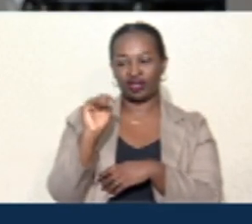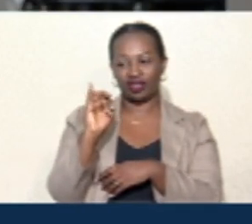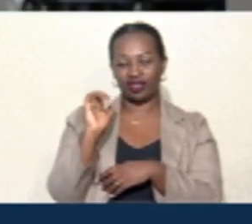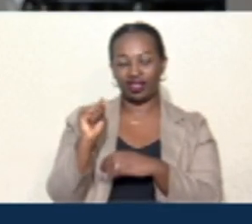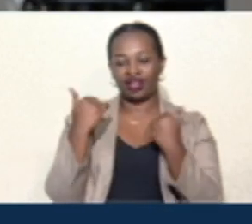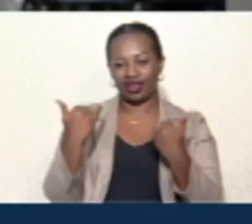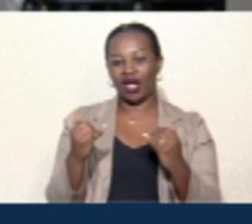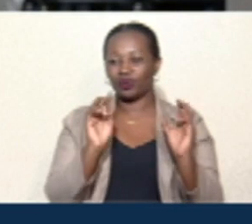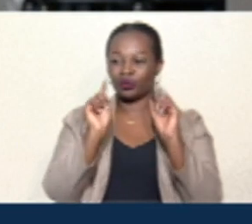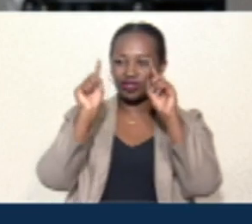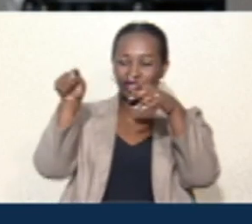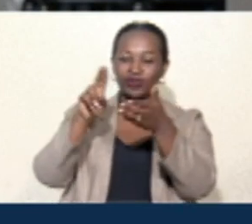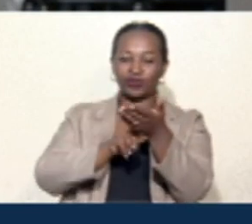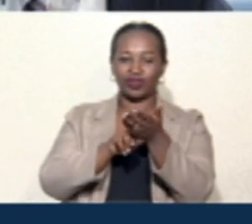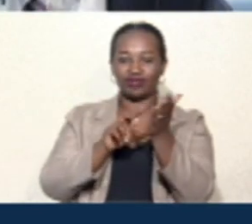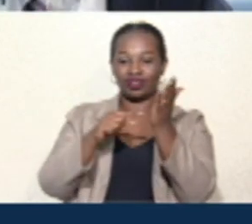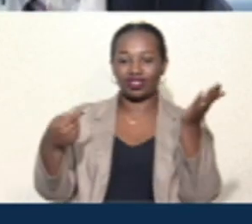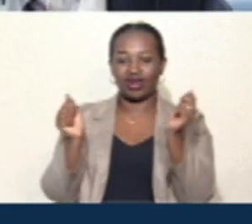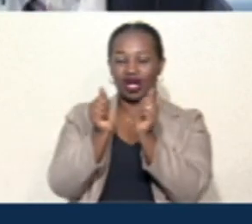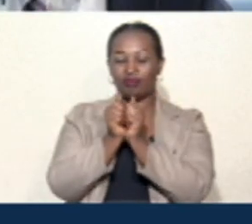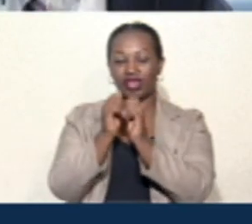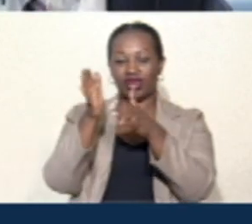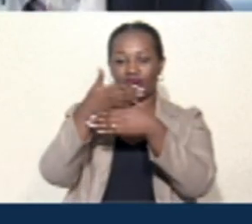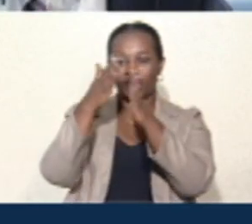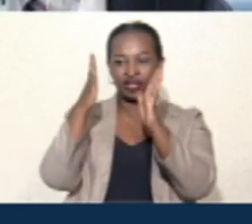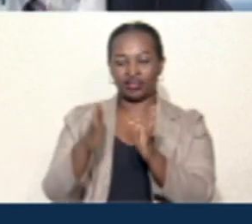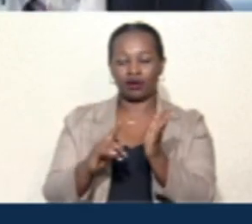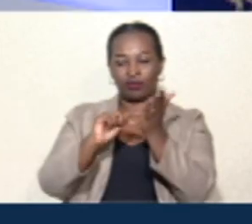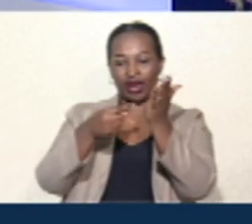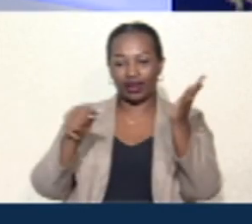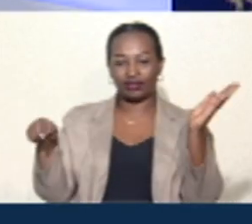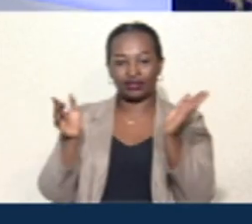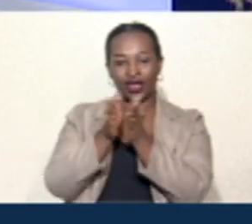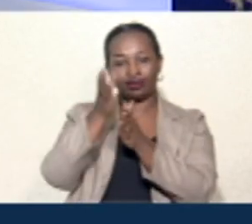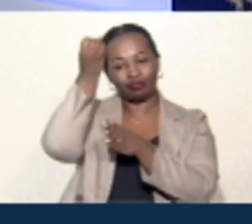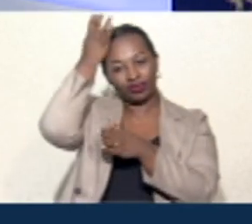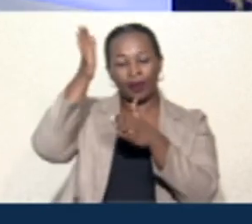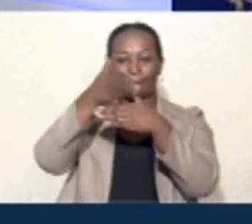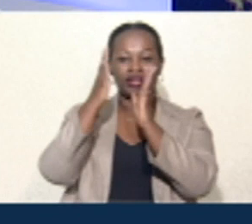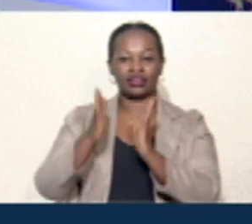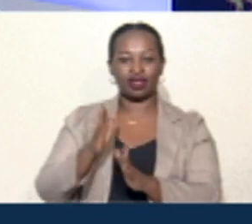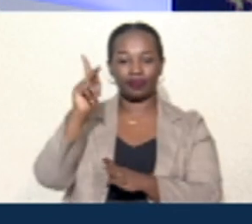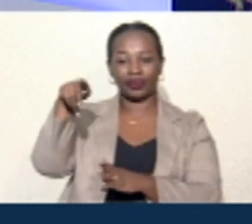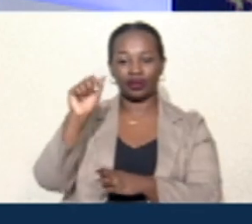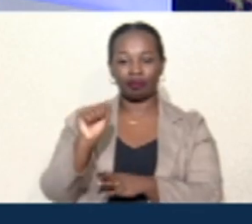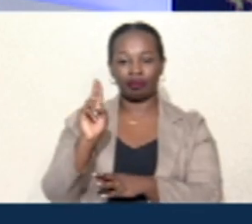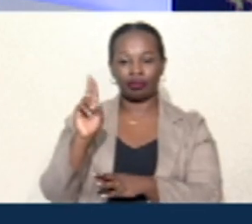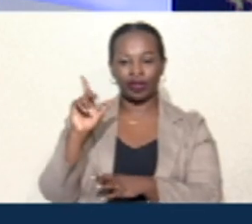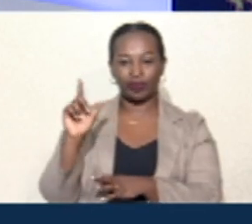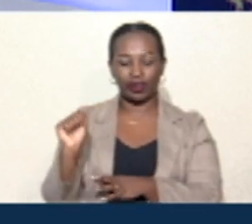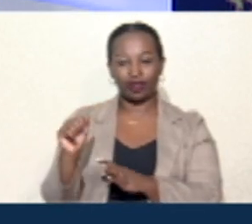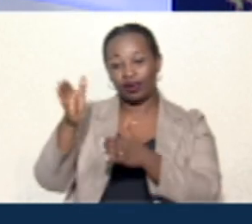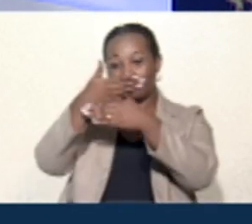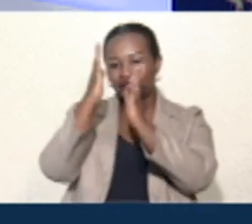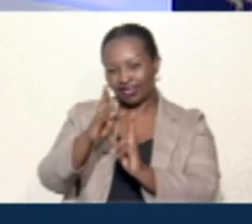twifashe ikoranabuhanga aho turi kumwe na Minisitiri w'ikoranabuhanga mu itumanaho na innovation Minisitiri Paula Ingabire. Yakuba Minisitiri